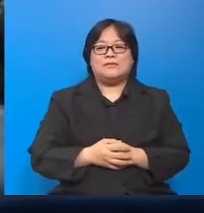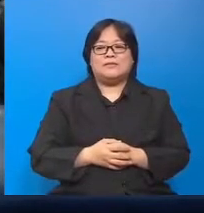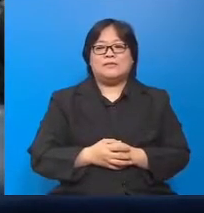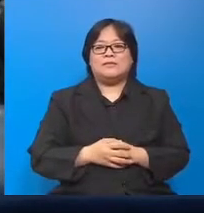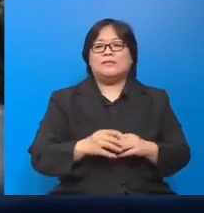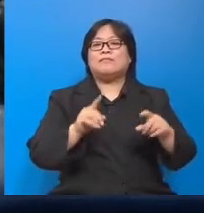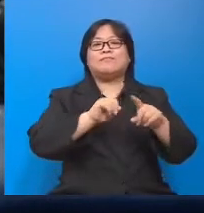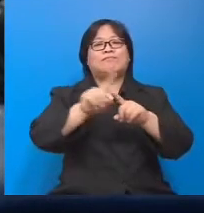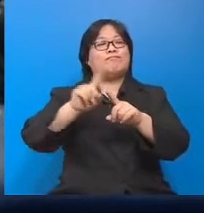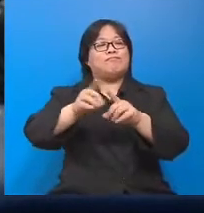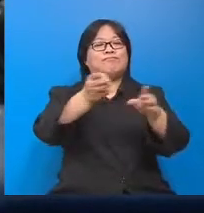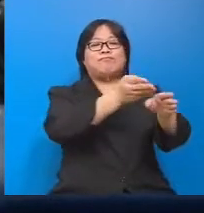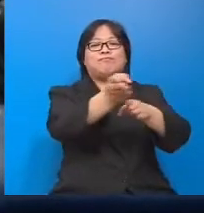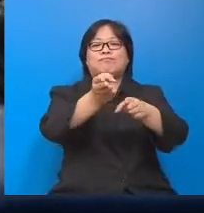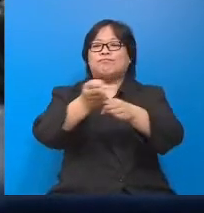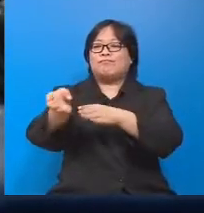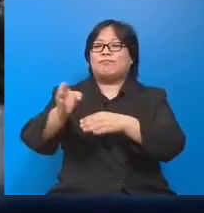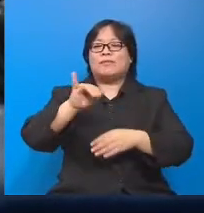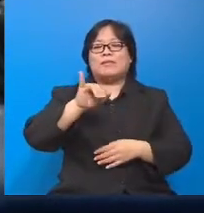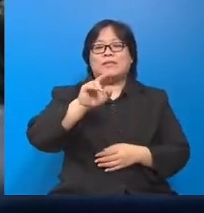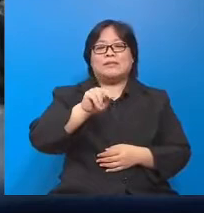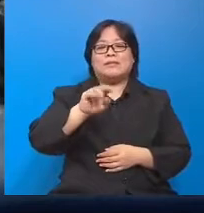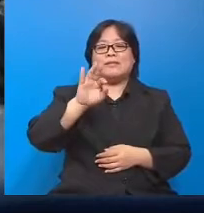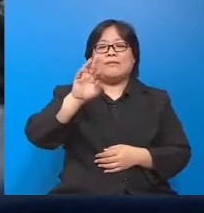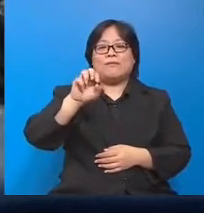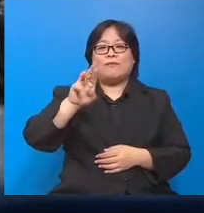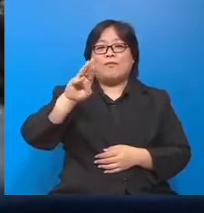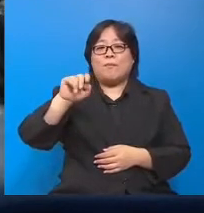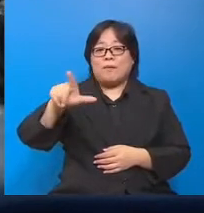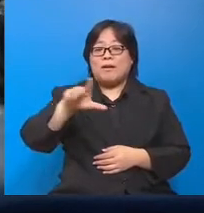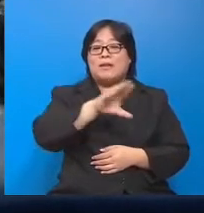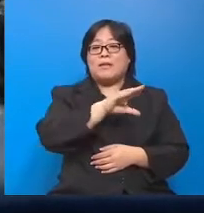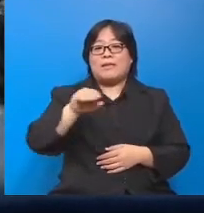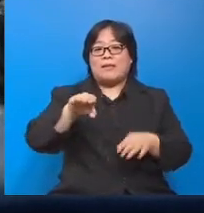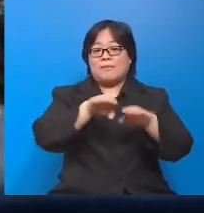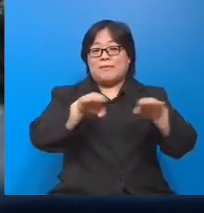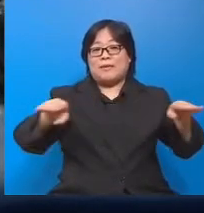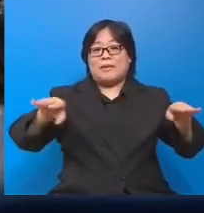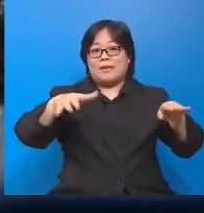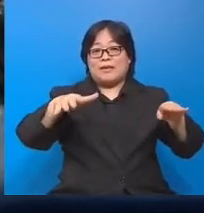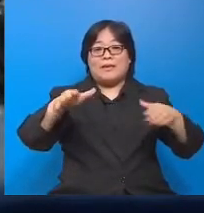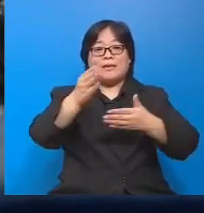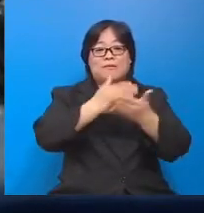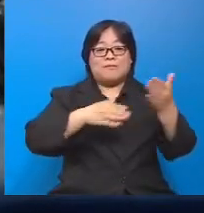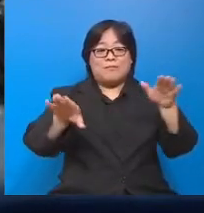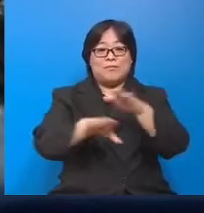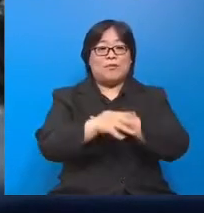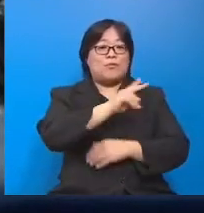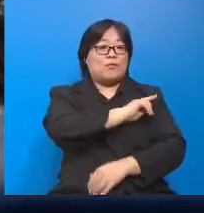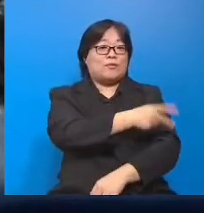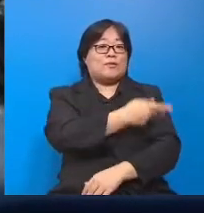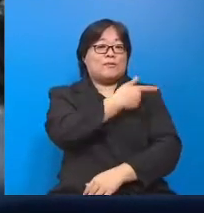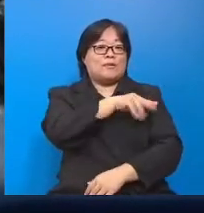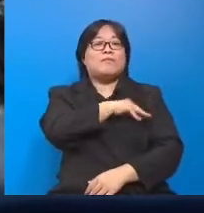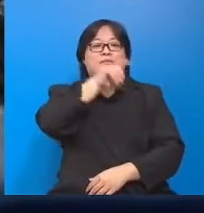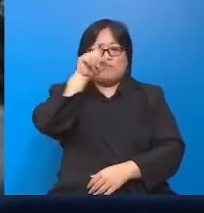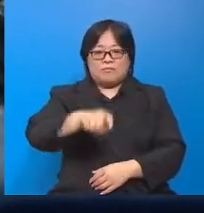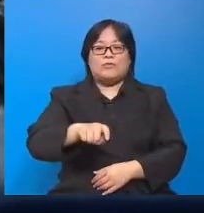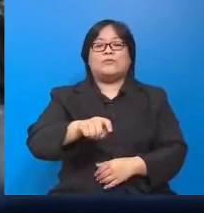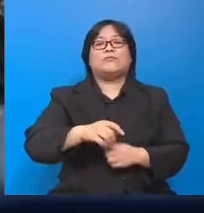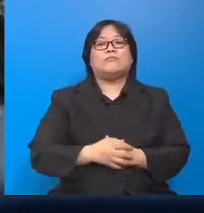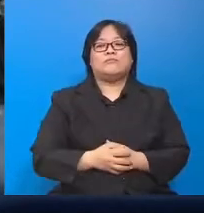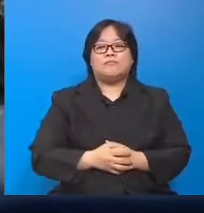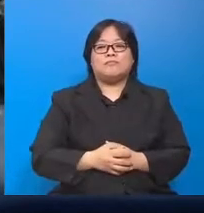jenis manapun daripada yang I follow hingga layang ke sederhana dibawah Kementerian puasa Kementerian perlu berpindah